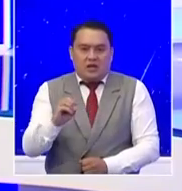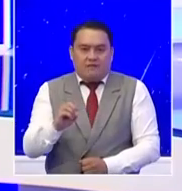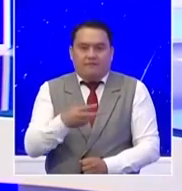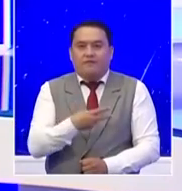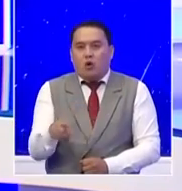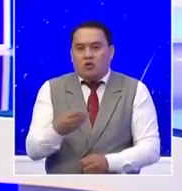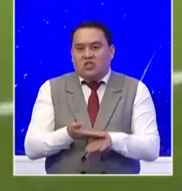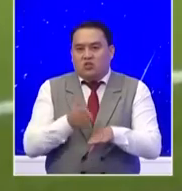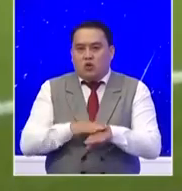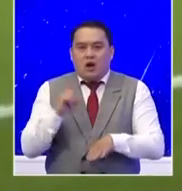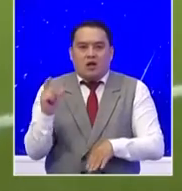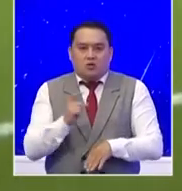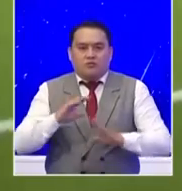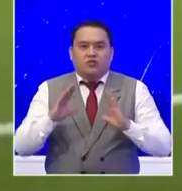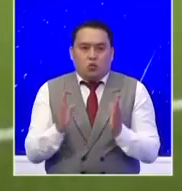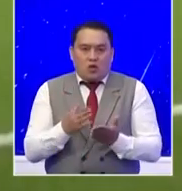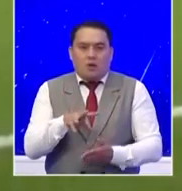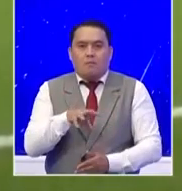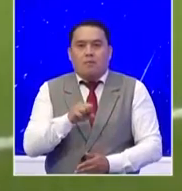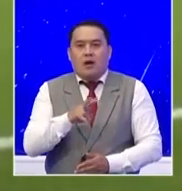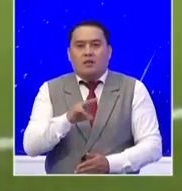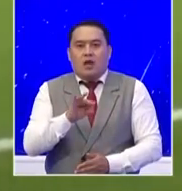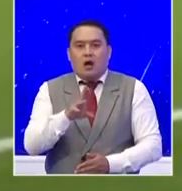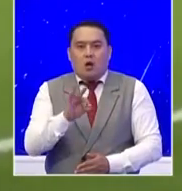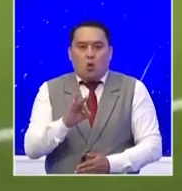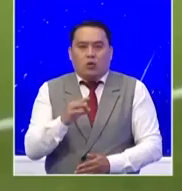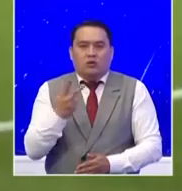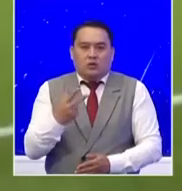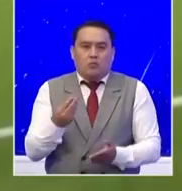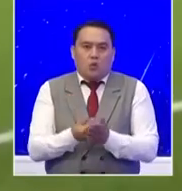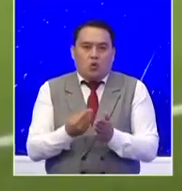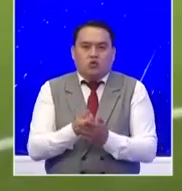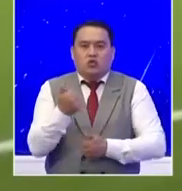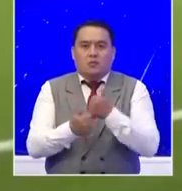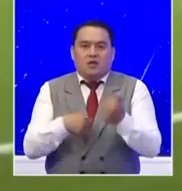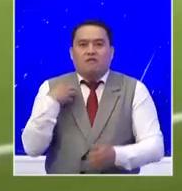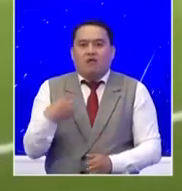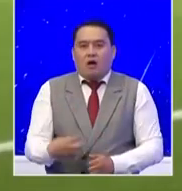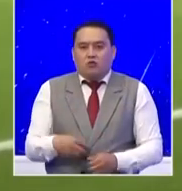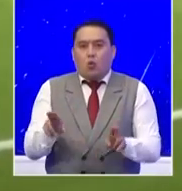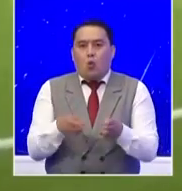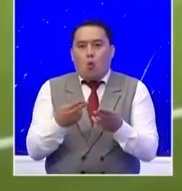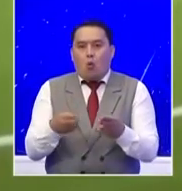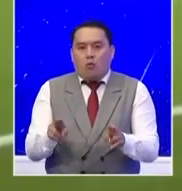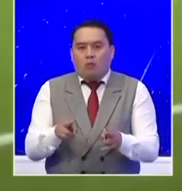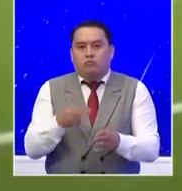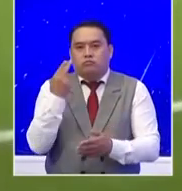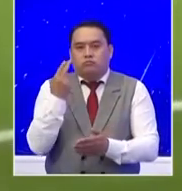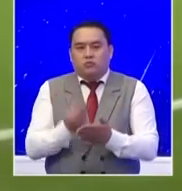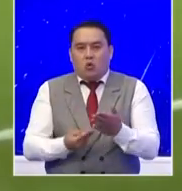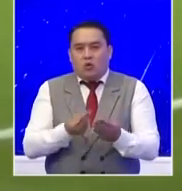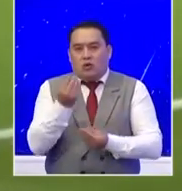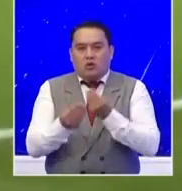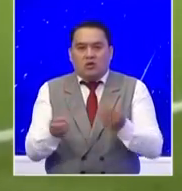Все из-за тяжелой экономической ситуации. У Монако третий по размеру бюджет в чемпионате Франции, но клуб второй сезон подряд не будет